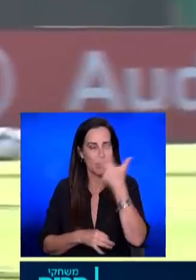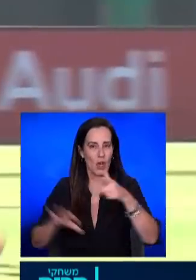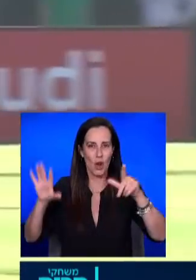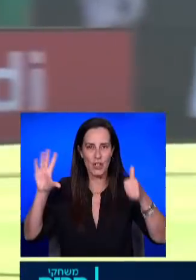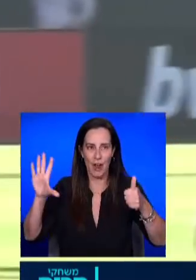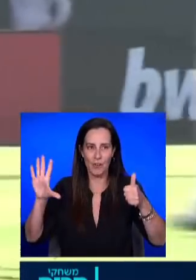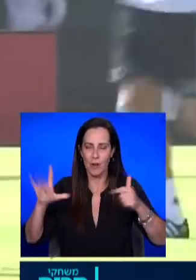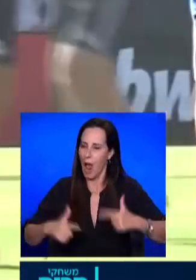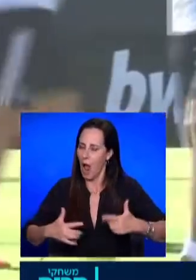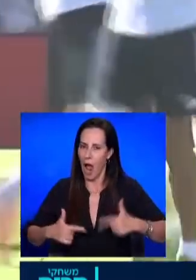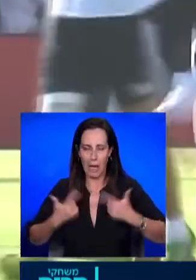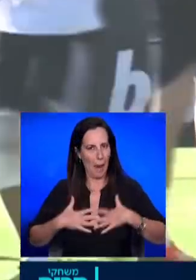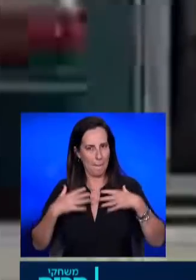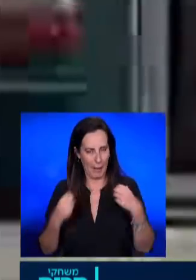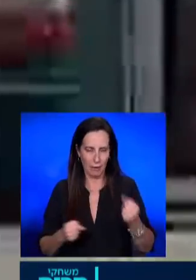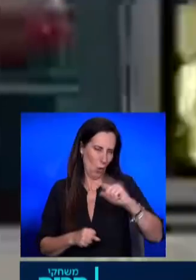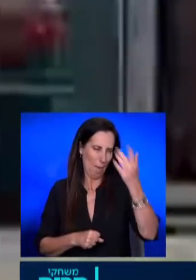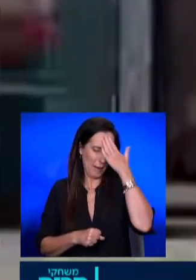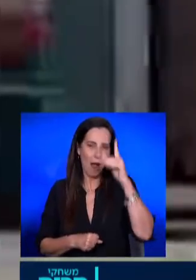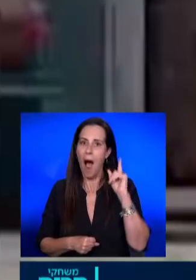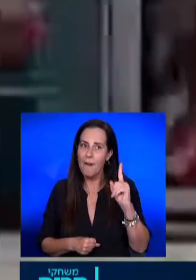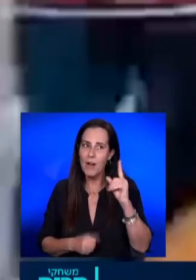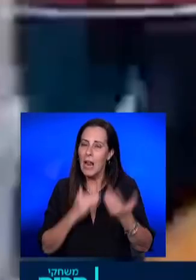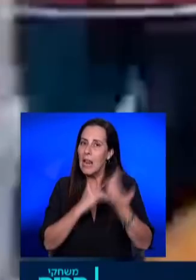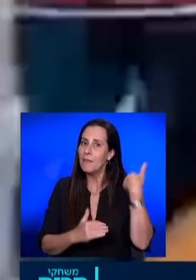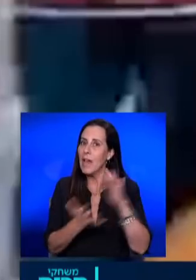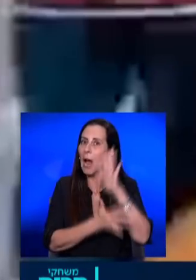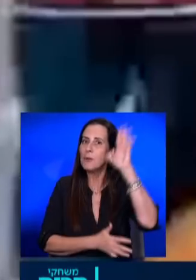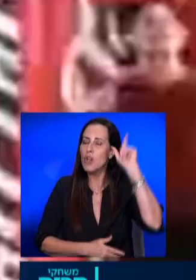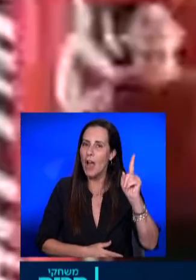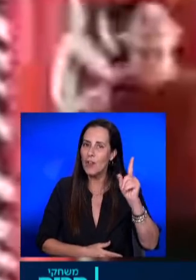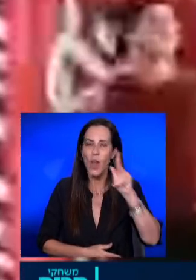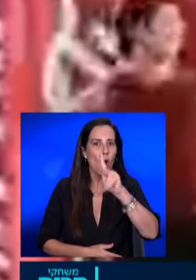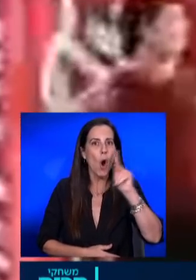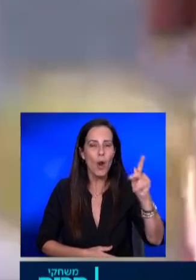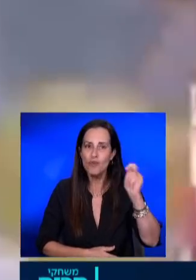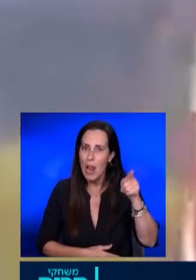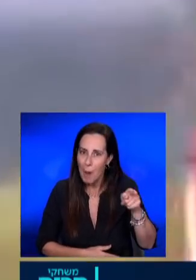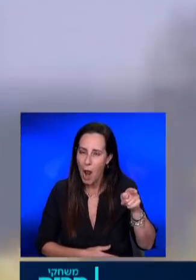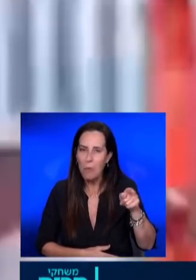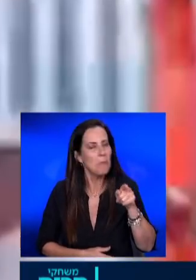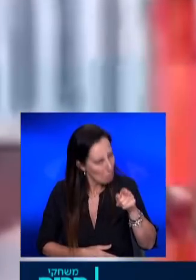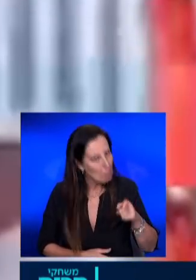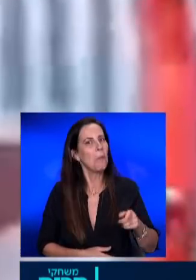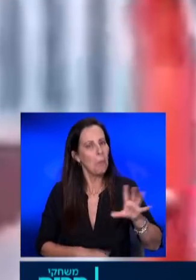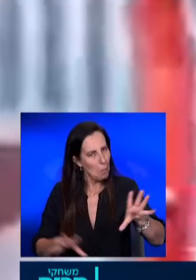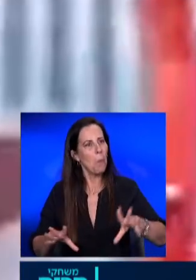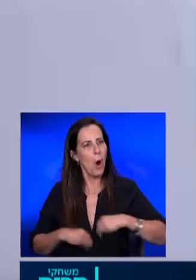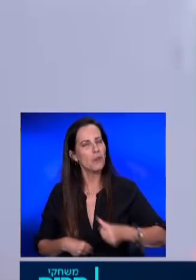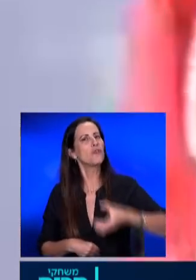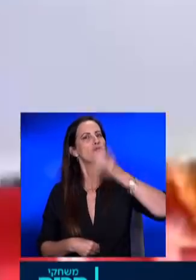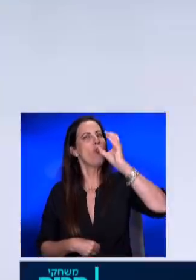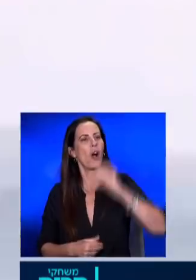על אורח חיים בריא אמנם מוכרת, אבל לפני 15 שנים, כשקוקה קולה שילמה לו, הוא דווקא היה מוכן לקחת